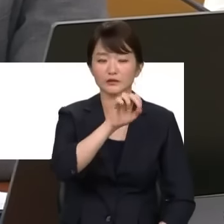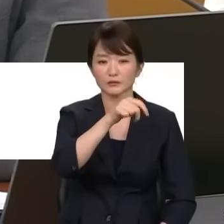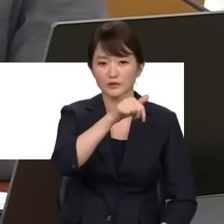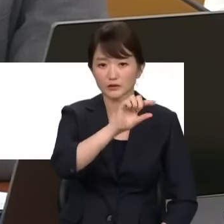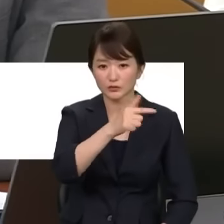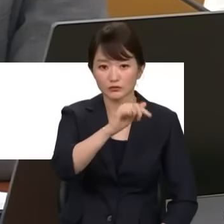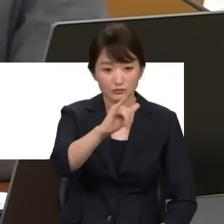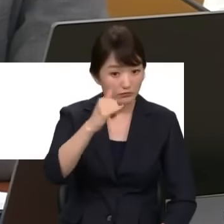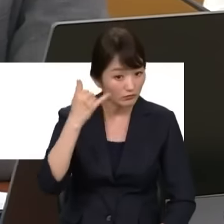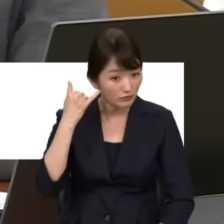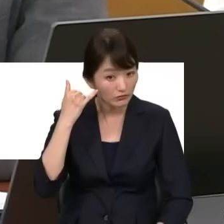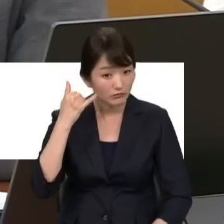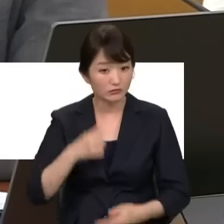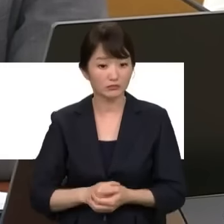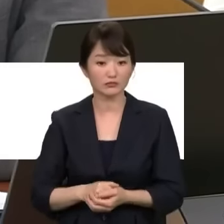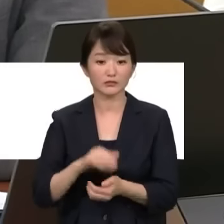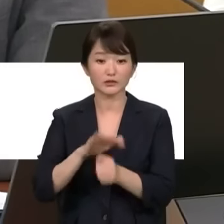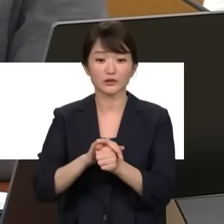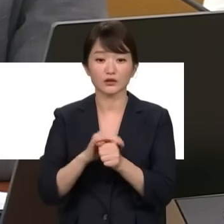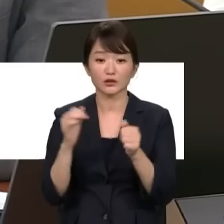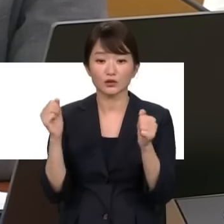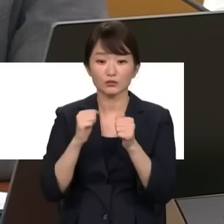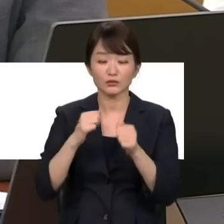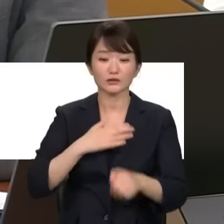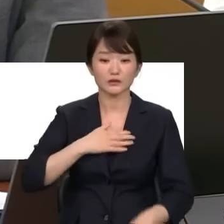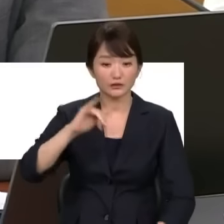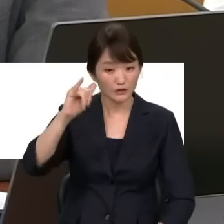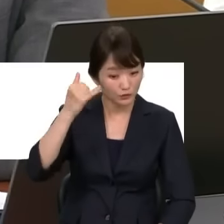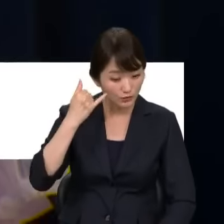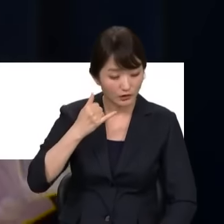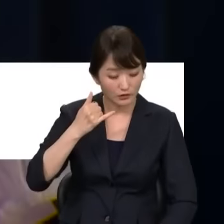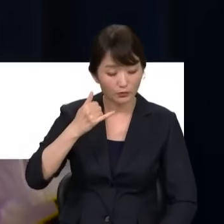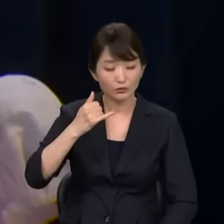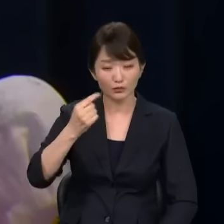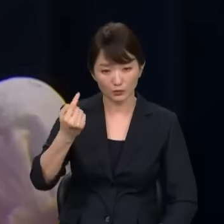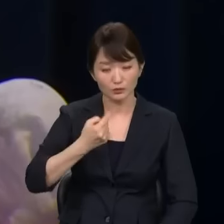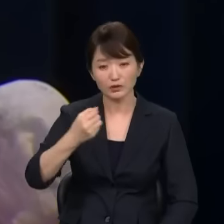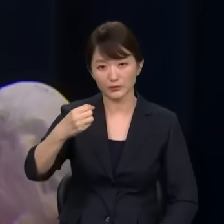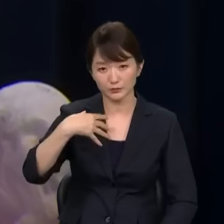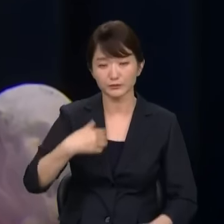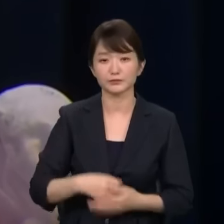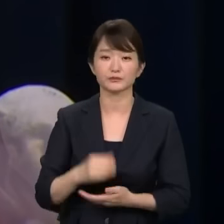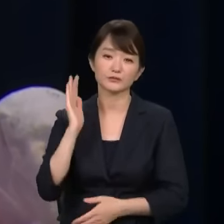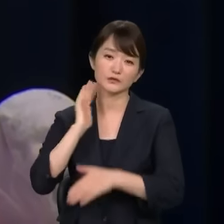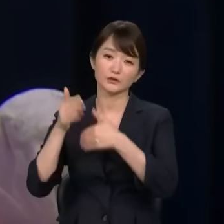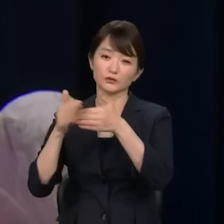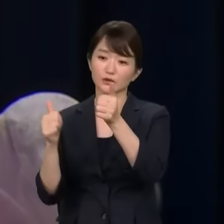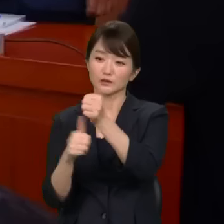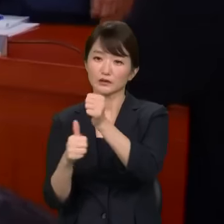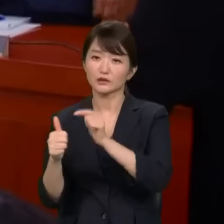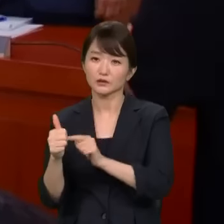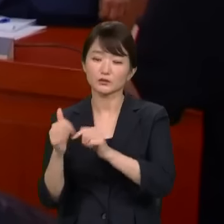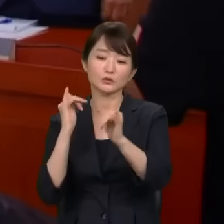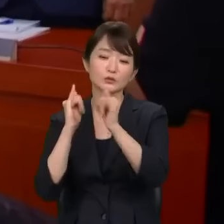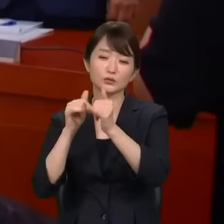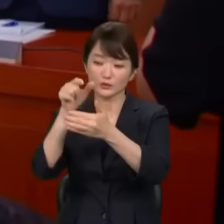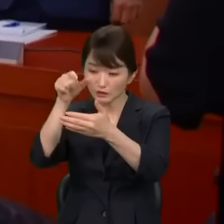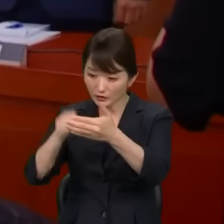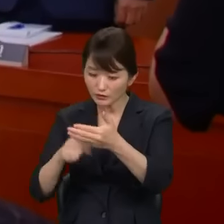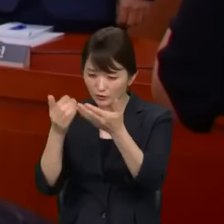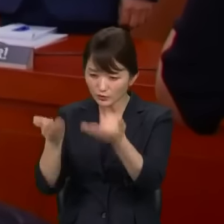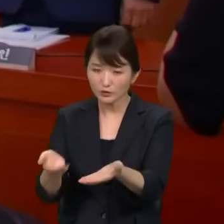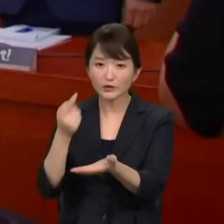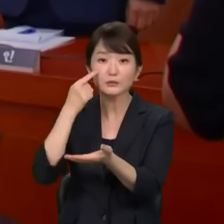전화가 와서 경북한테 저한테 전화가 올 거다라는 말을 해줬습니다. 대통령실 참모의 당시 통화 기록이 추가로